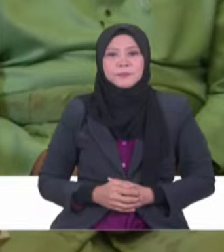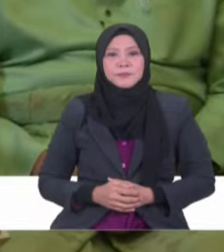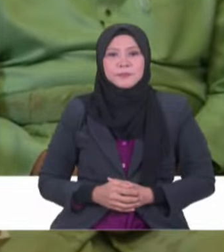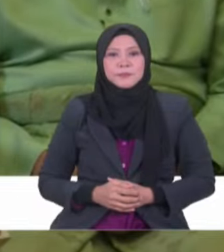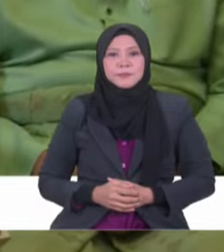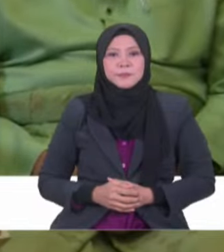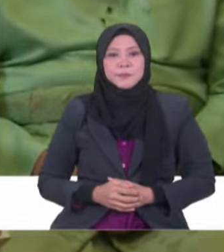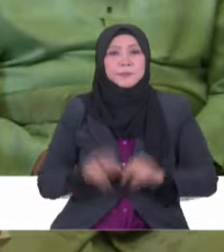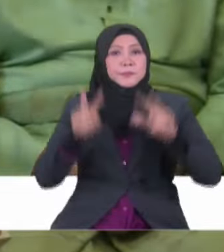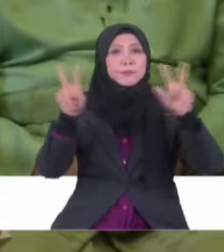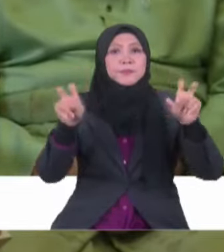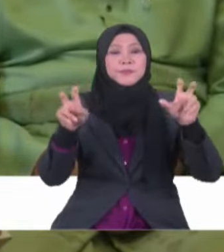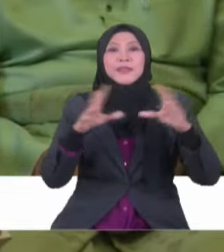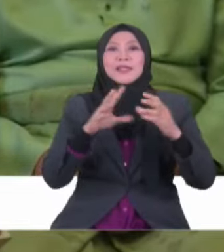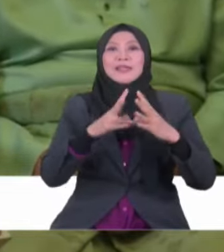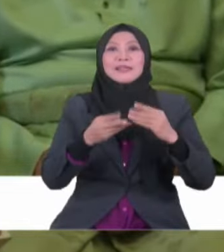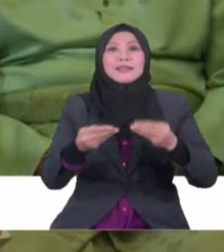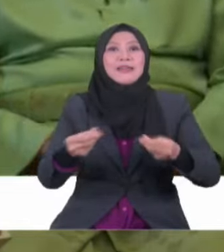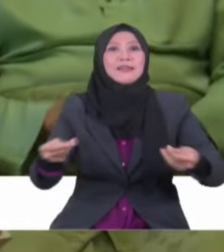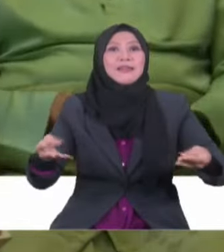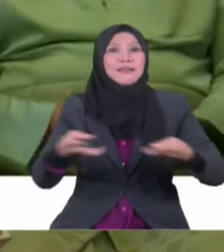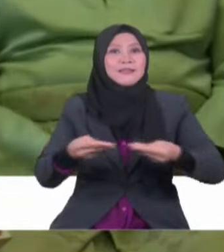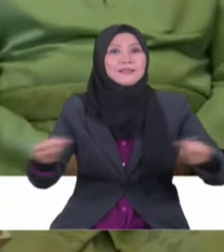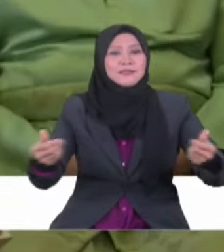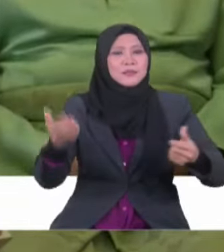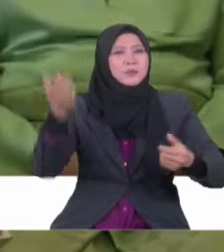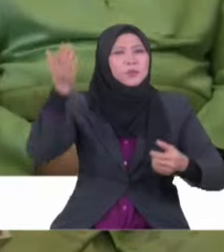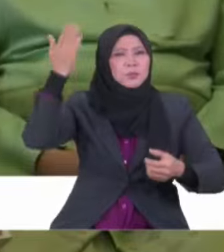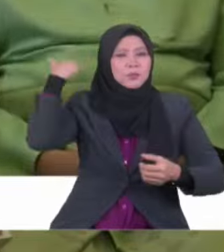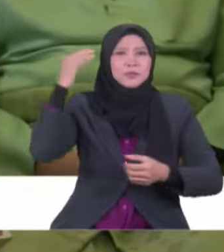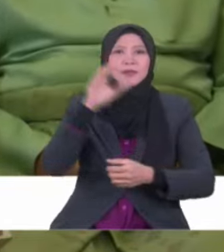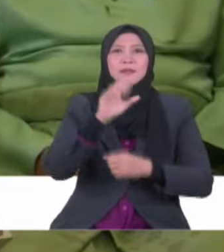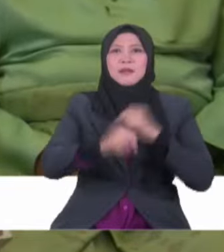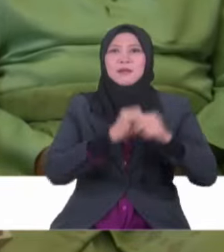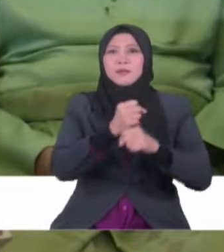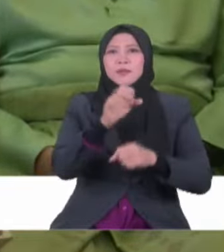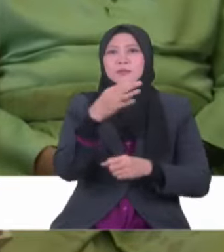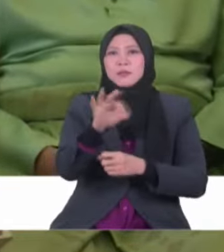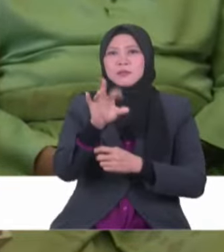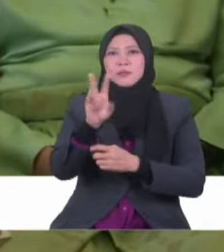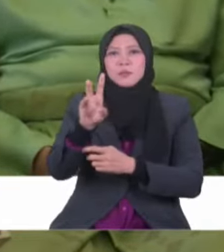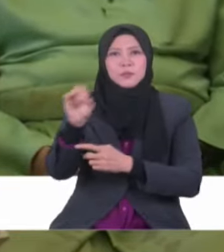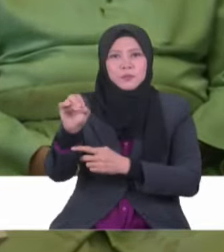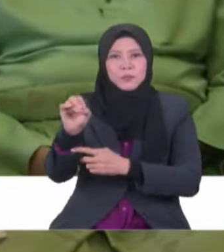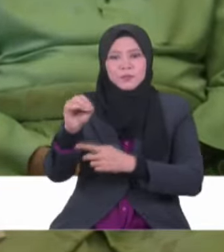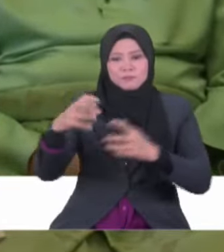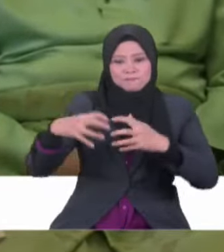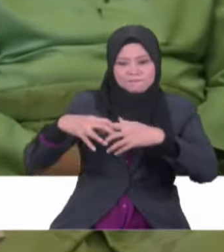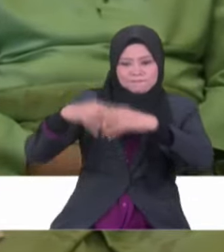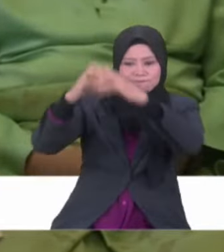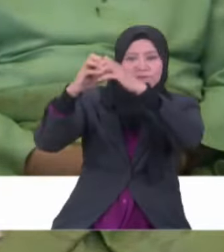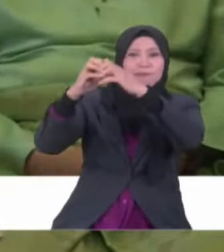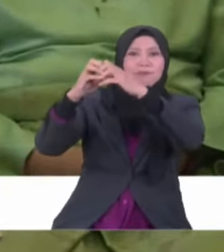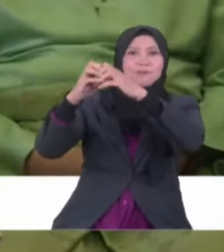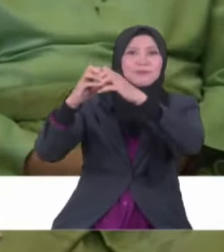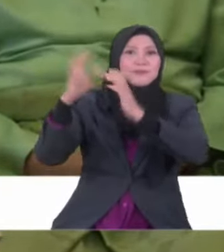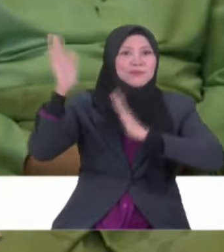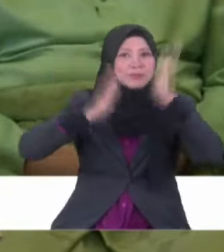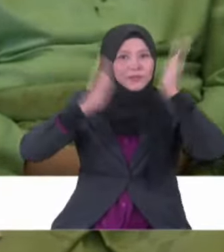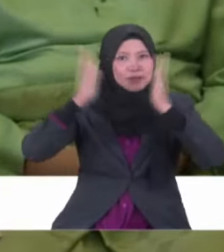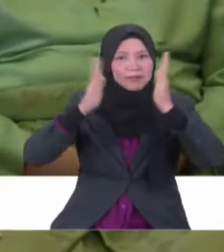Ini isu pelubusan tanah. Kan sejak 70-an selepas terbentuknya Malaysia,